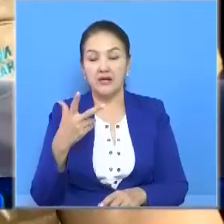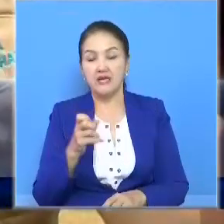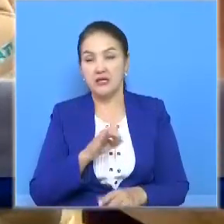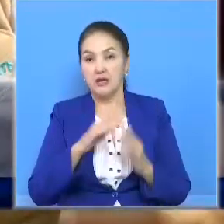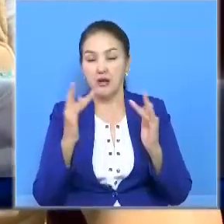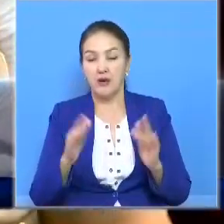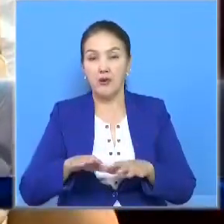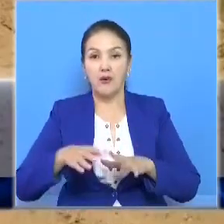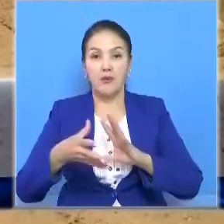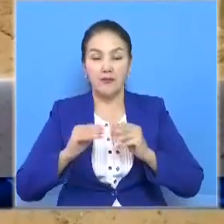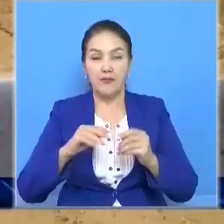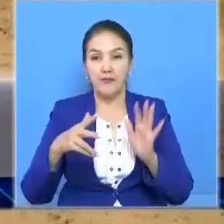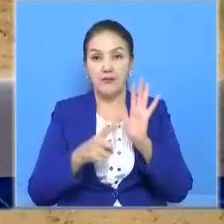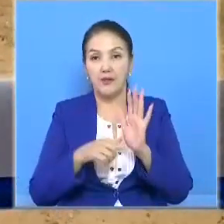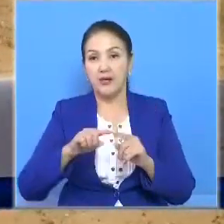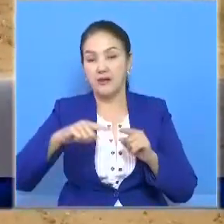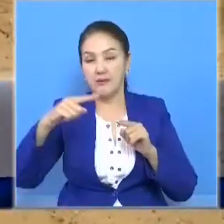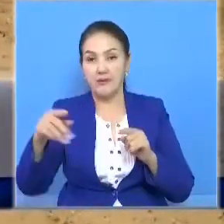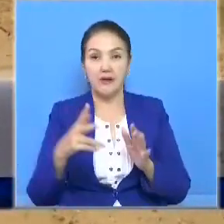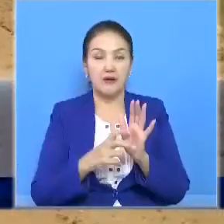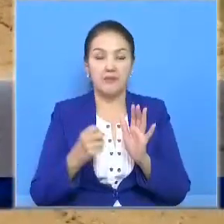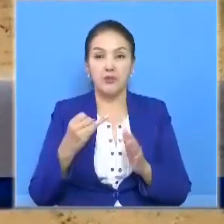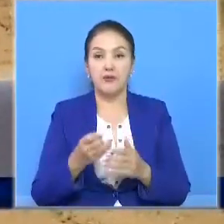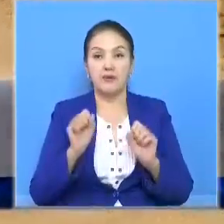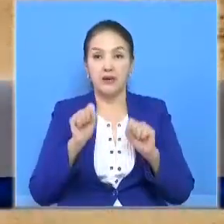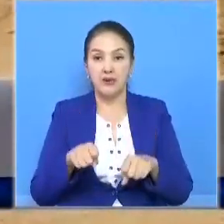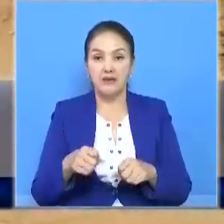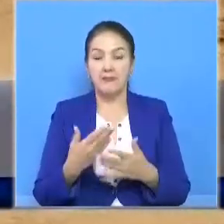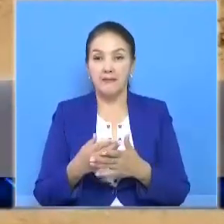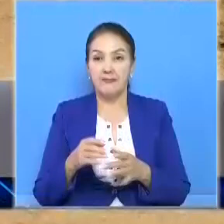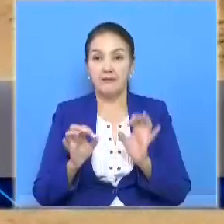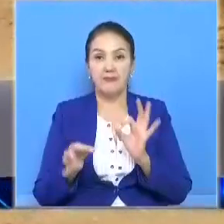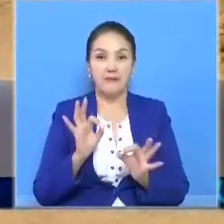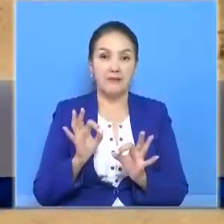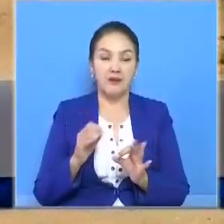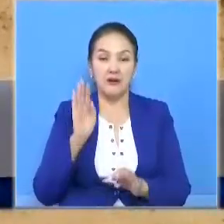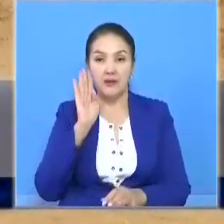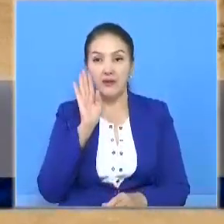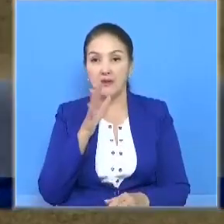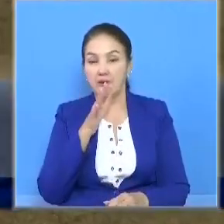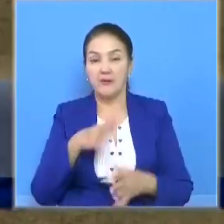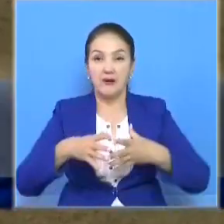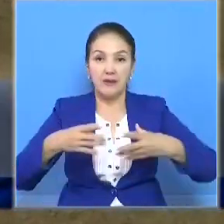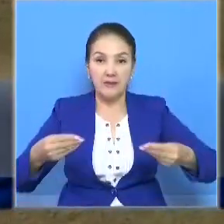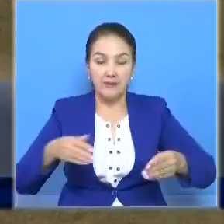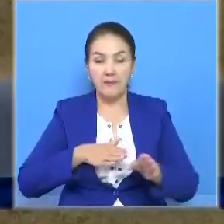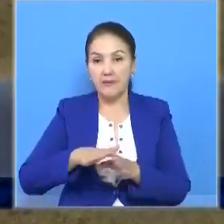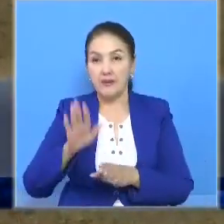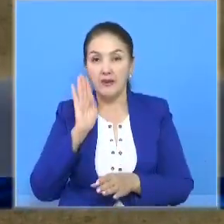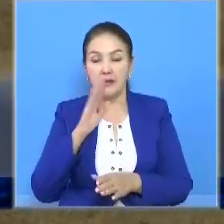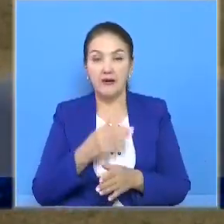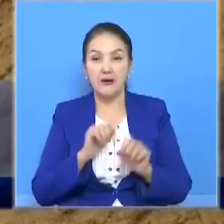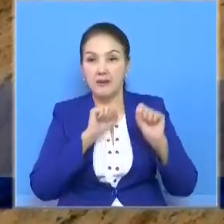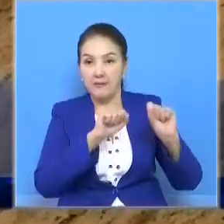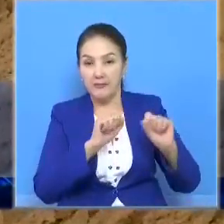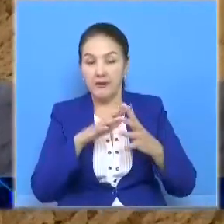общей протяженностью более 7 километров, 700 метров позволяют эффективно регулировать потоки воды во время весеннего половодья и